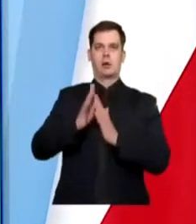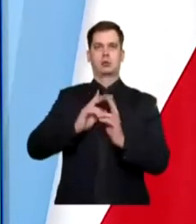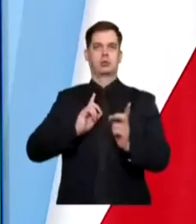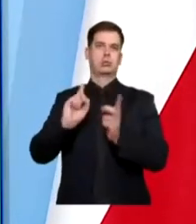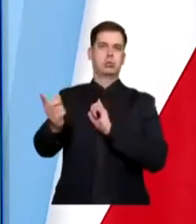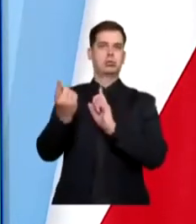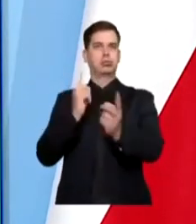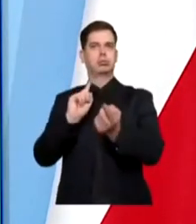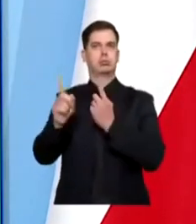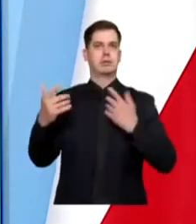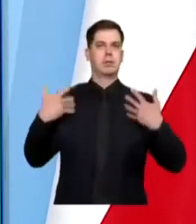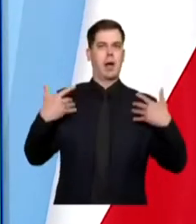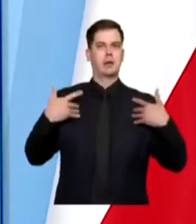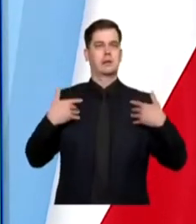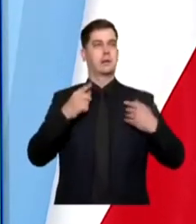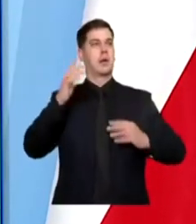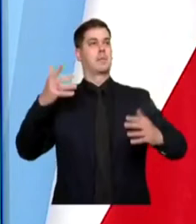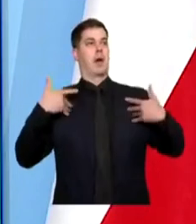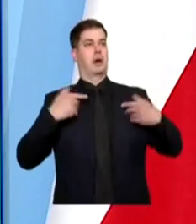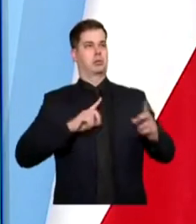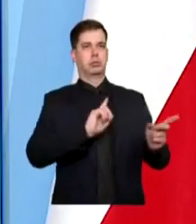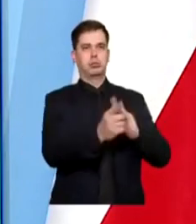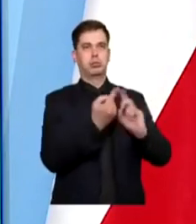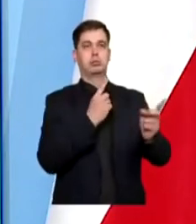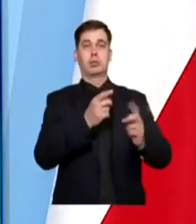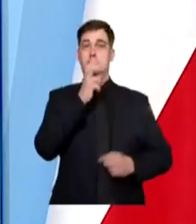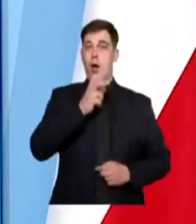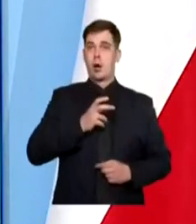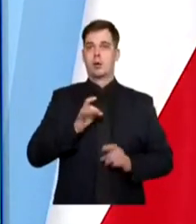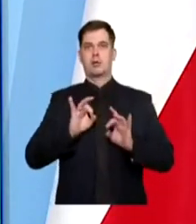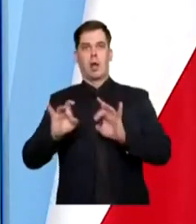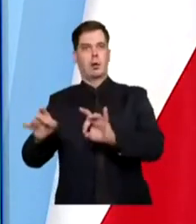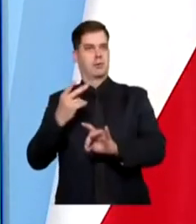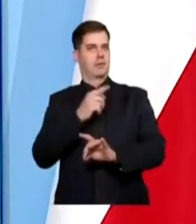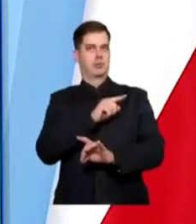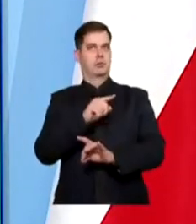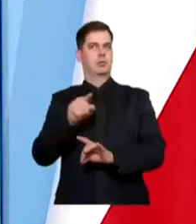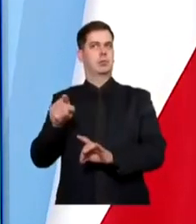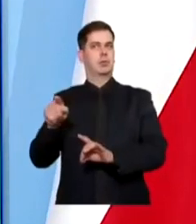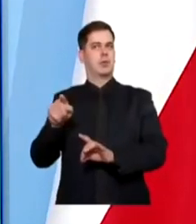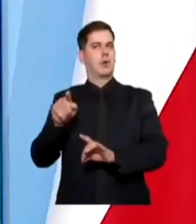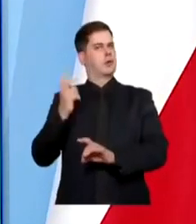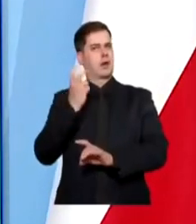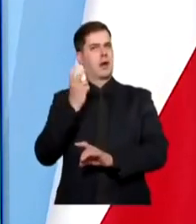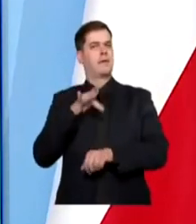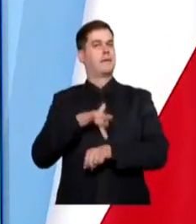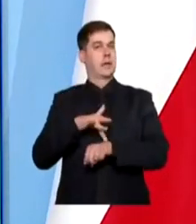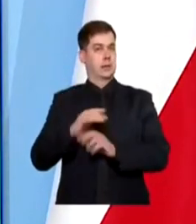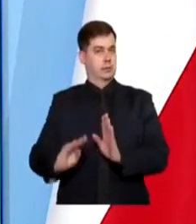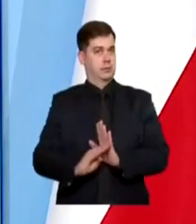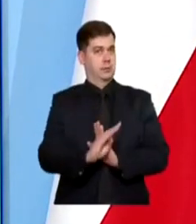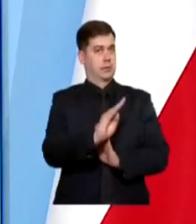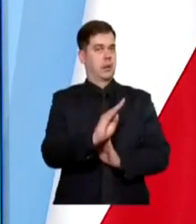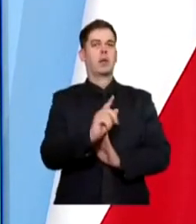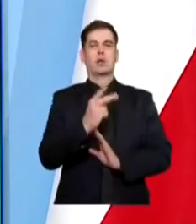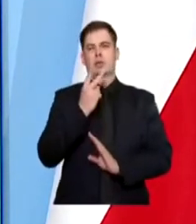parkach, przemieszczających się, uprawiających sport i będziemy komunikowali, co